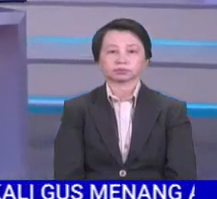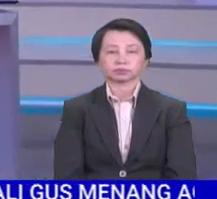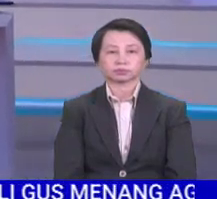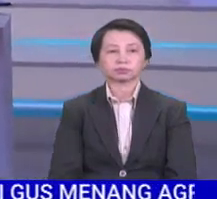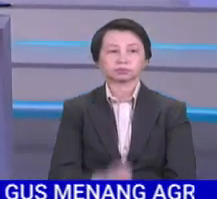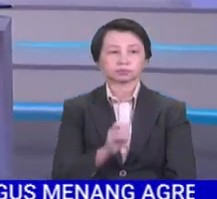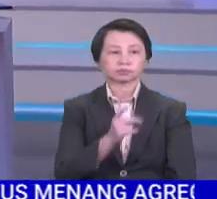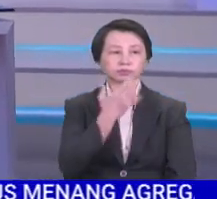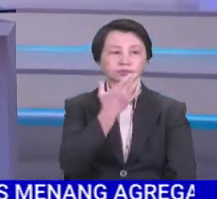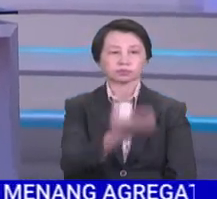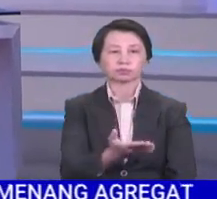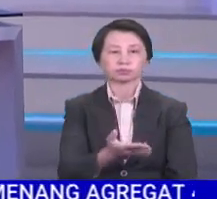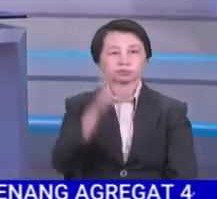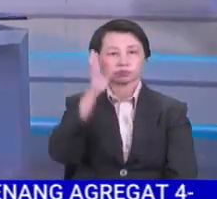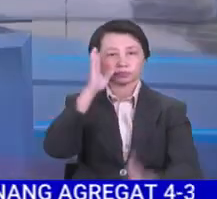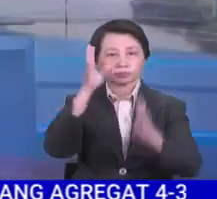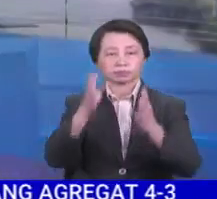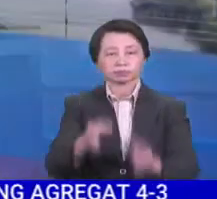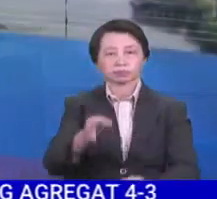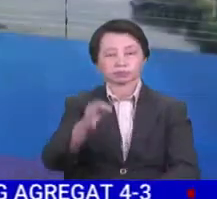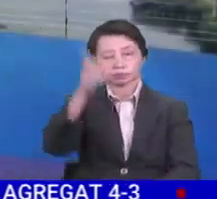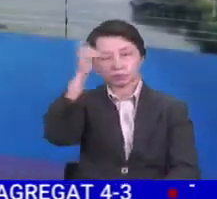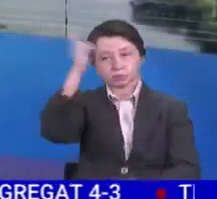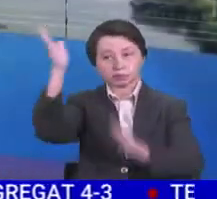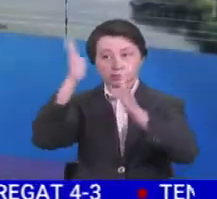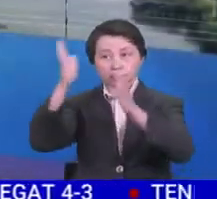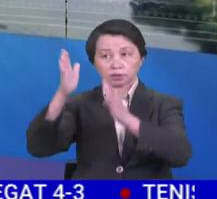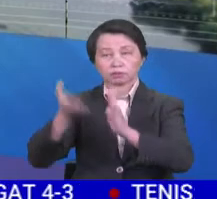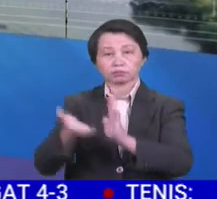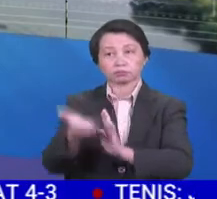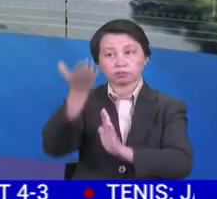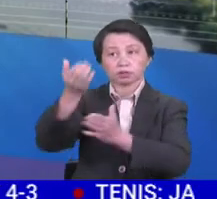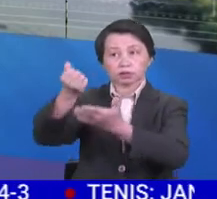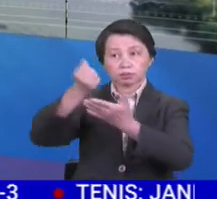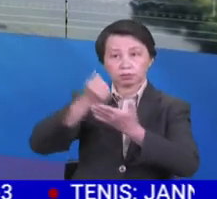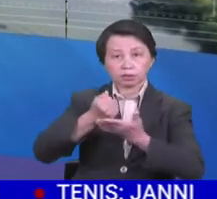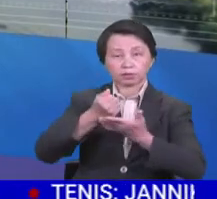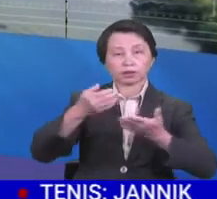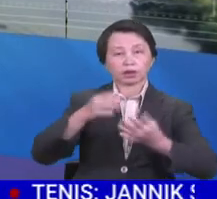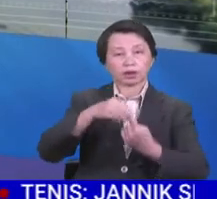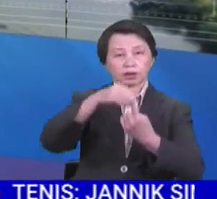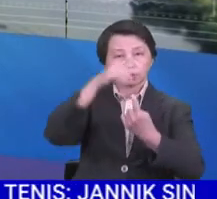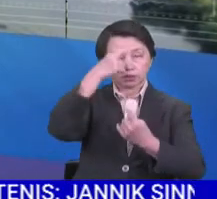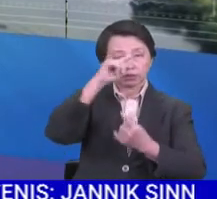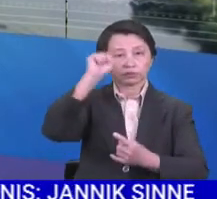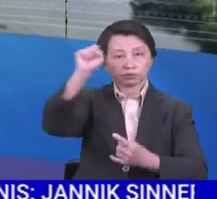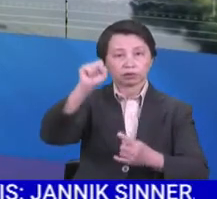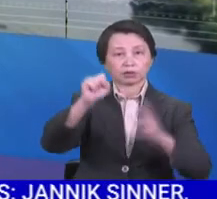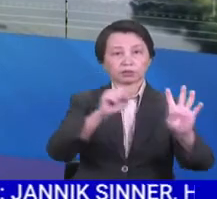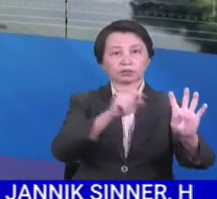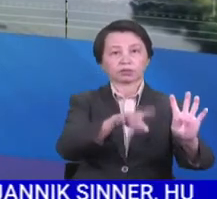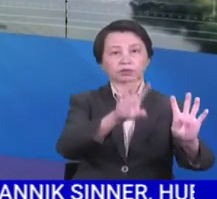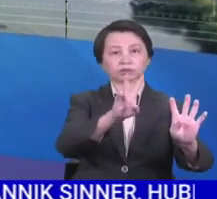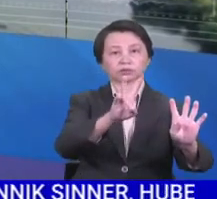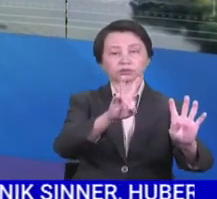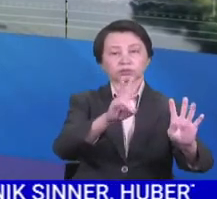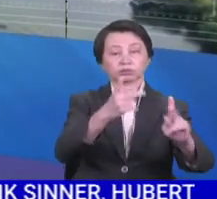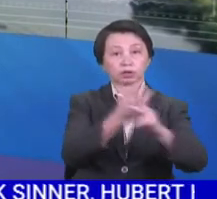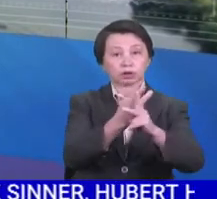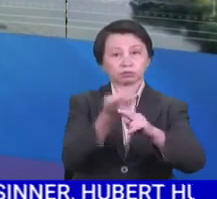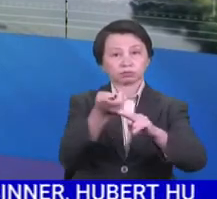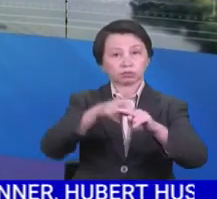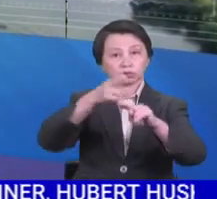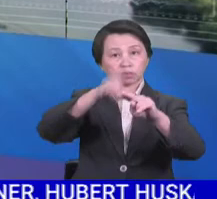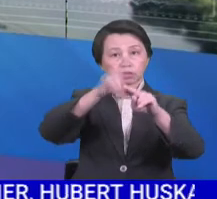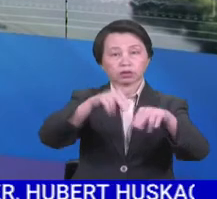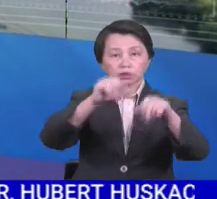baik Atika keputusan kerajaan persekutuan menaikkan pemberian bantuan khas baharu kepada Sabah 4.7 kalig ganda